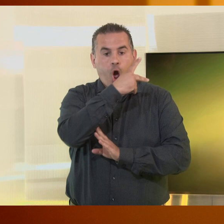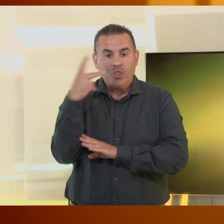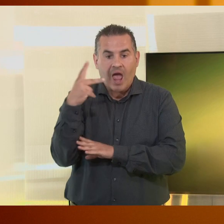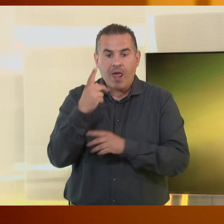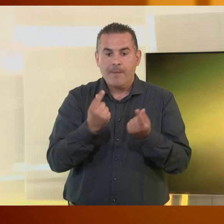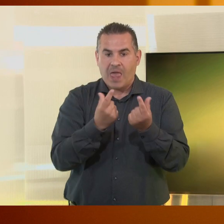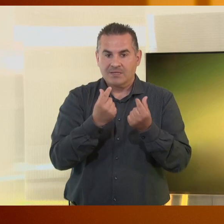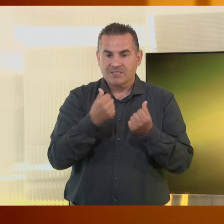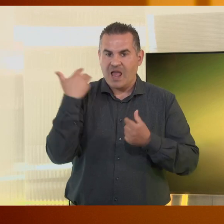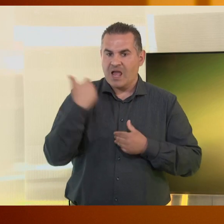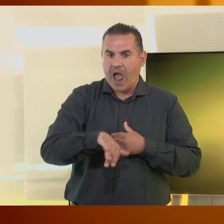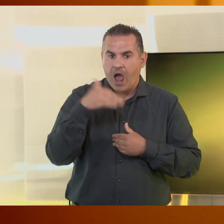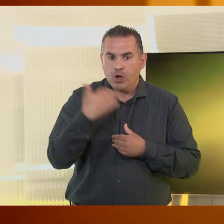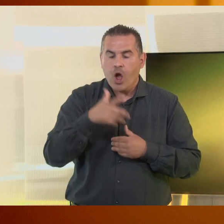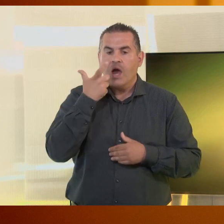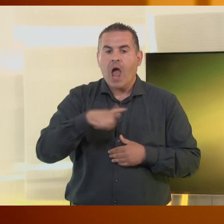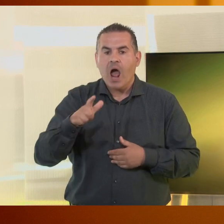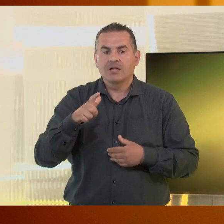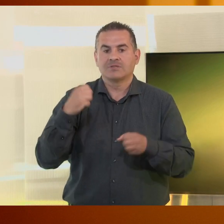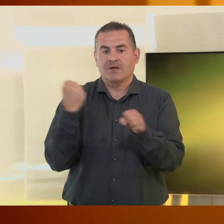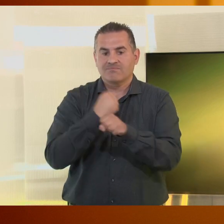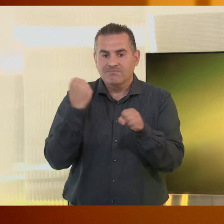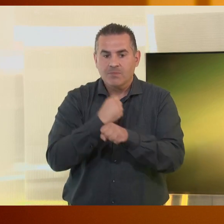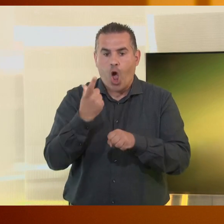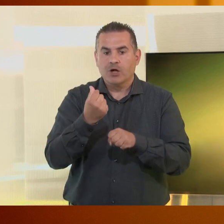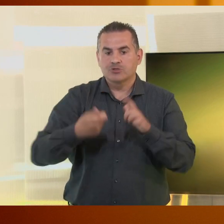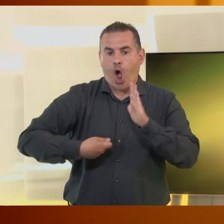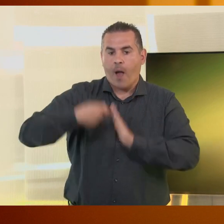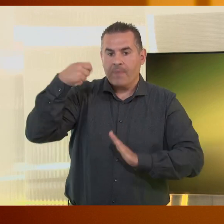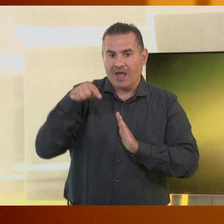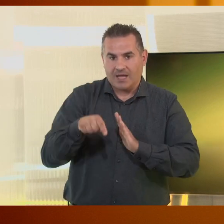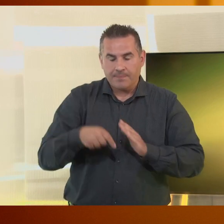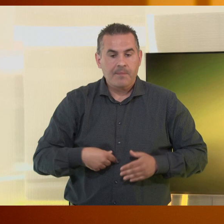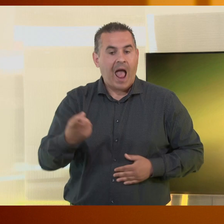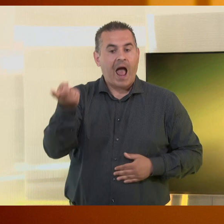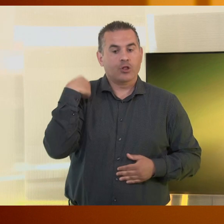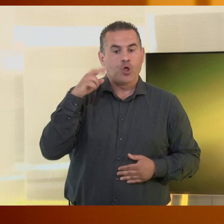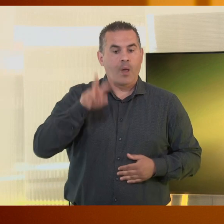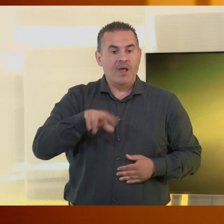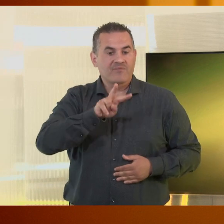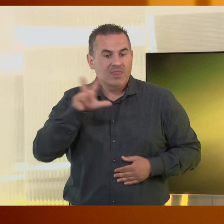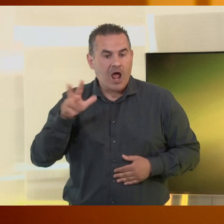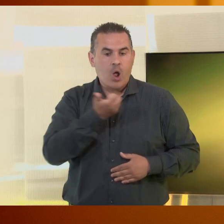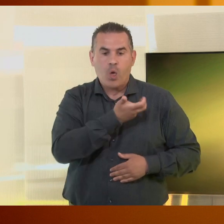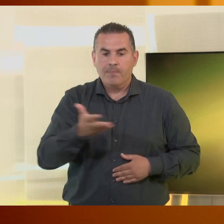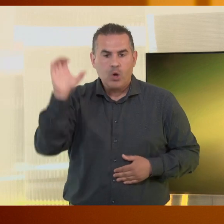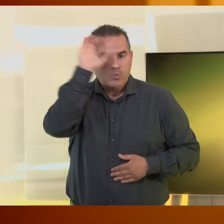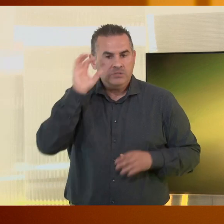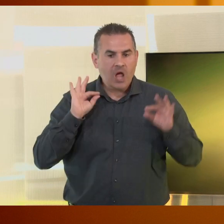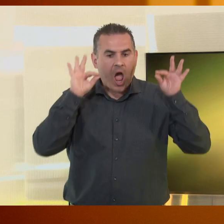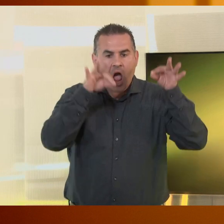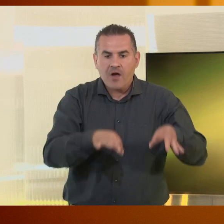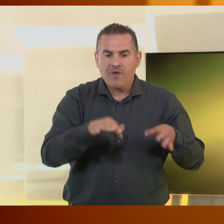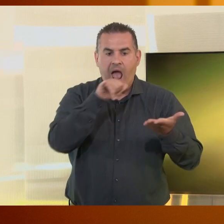del 2023. Il nord-ovest può vantare viaggiatori provenienti da diversi luoghi del mondo, grazie anche ai collegamenti dei due aeroporti di